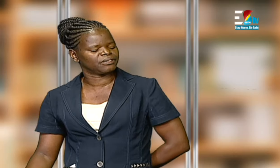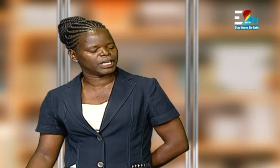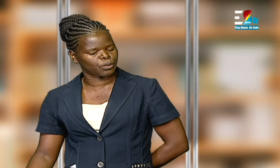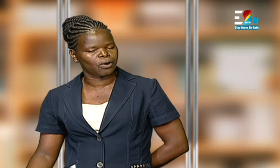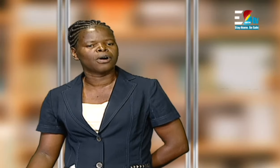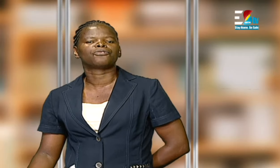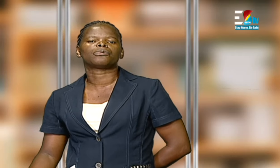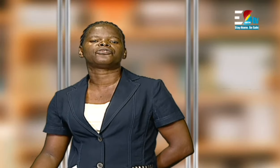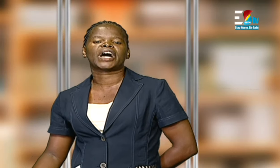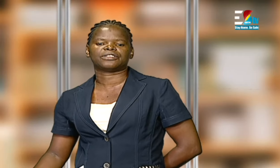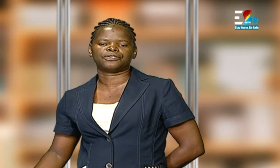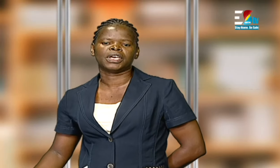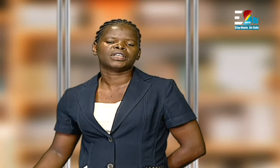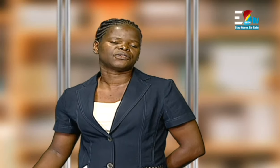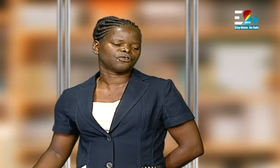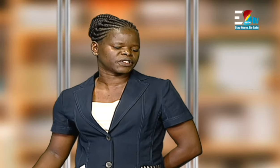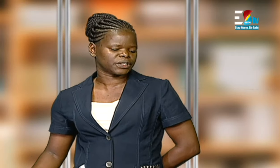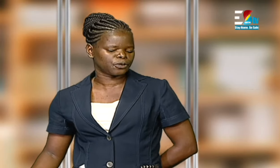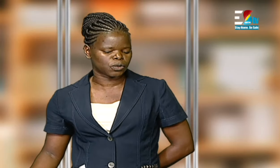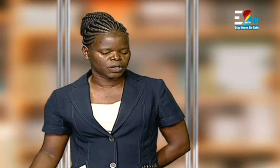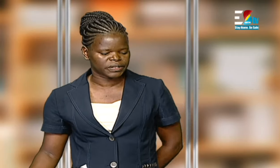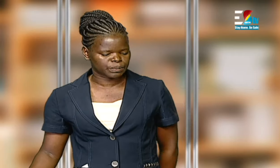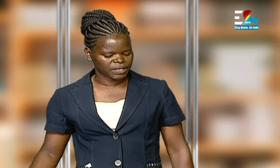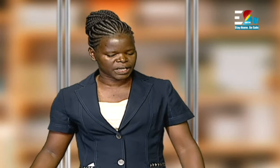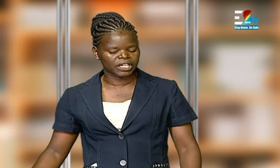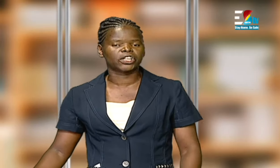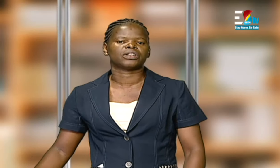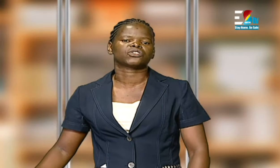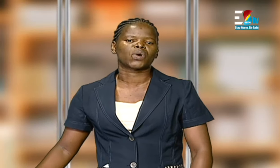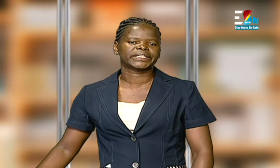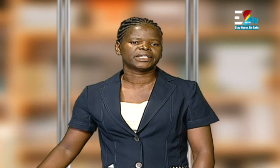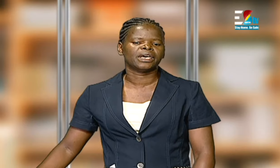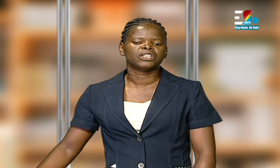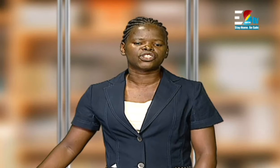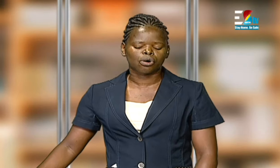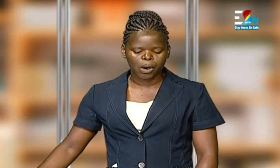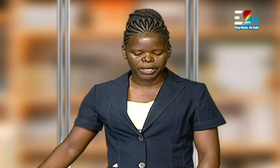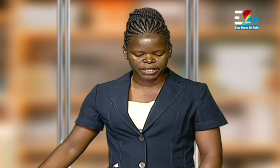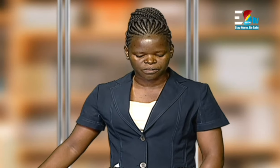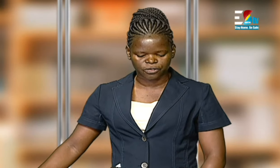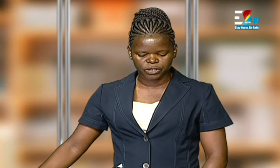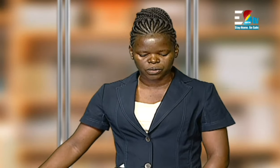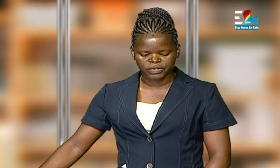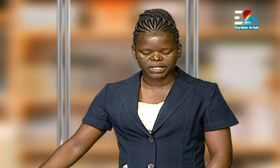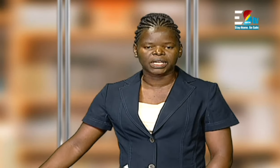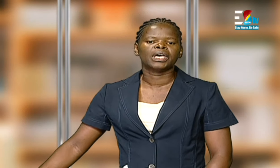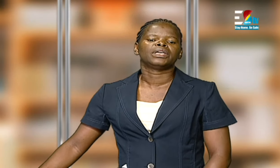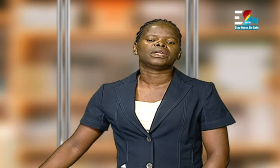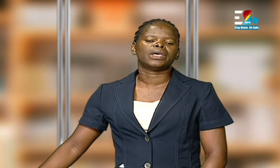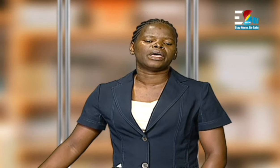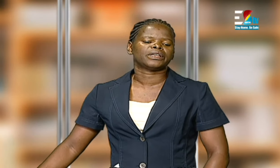nakunye Viebo form 5. Sifundvo sethu siphathene lihlelo lesiswati njengoba wati ke mfundzi